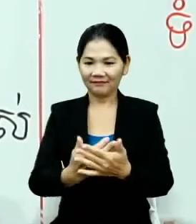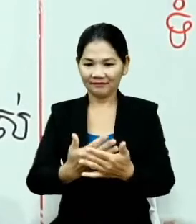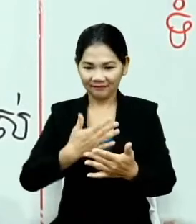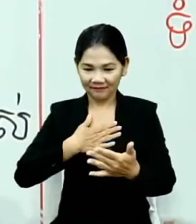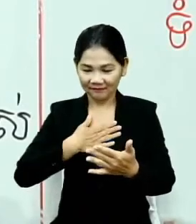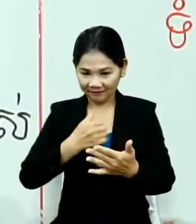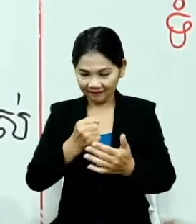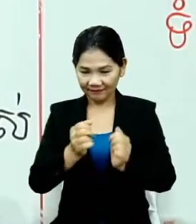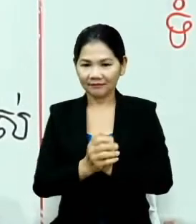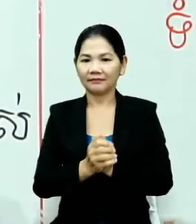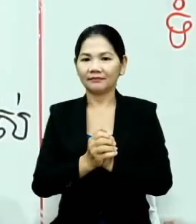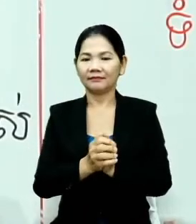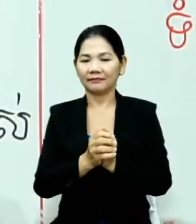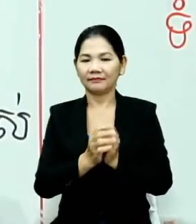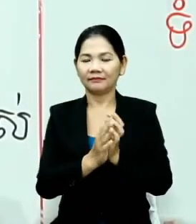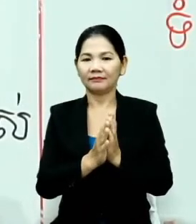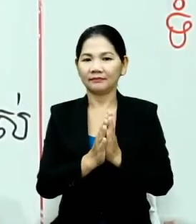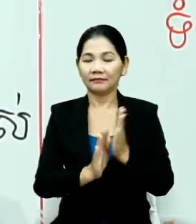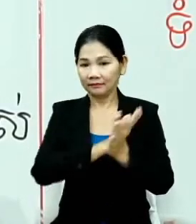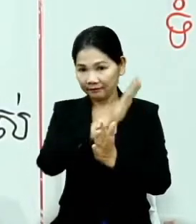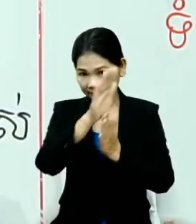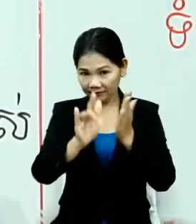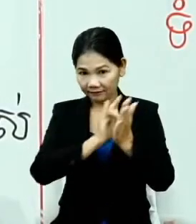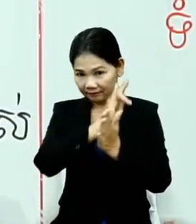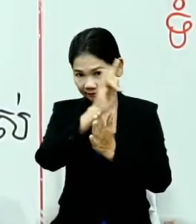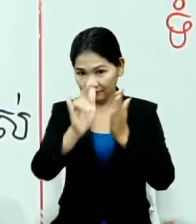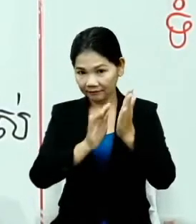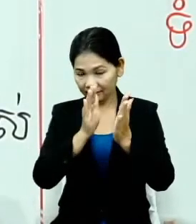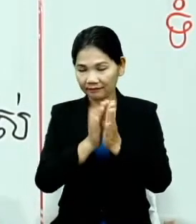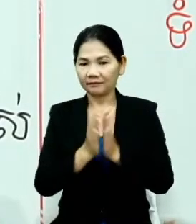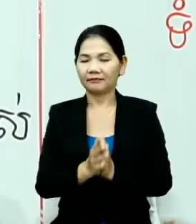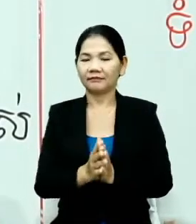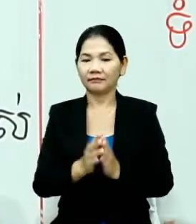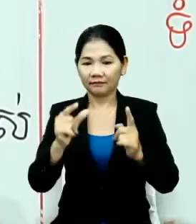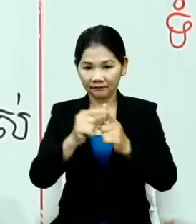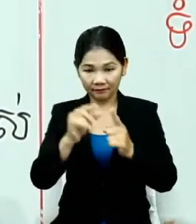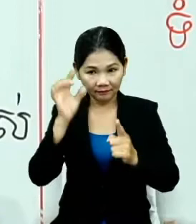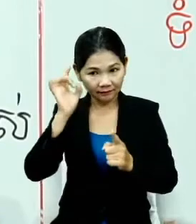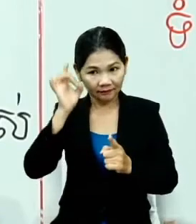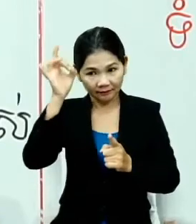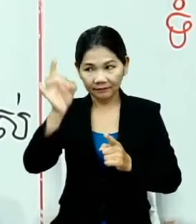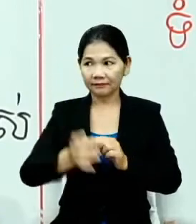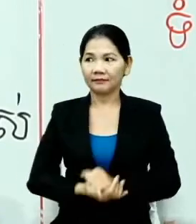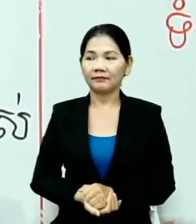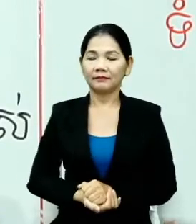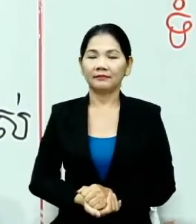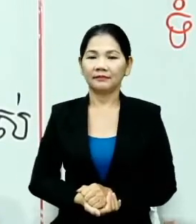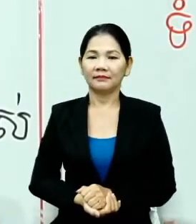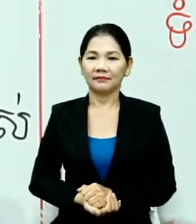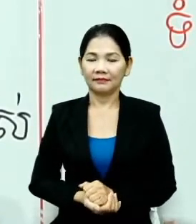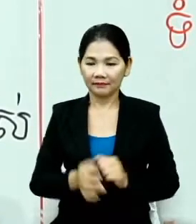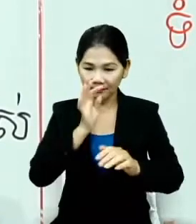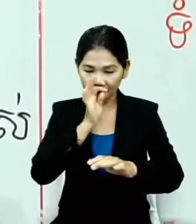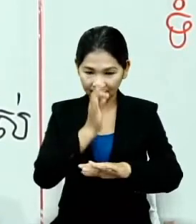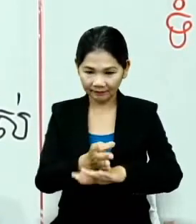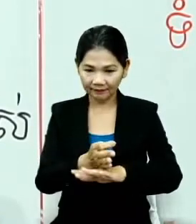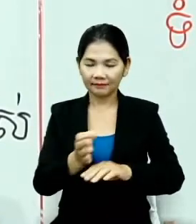nạ khó bốn dơ bia vị